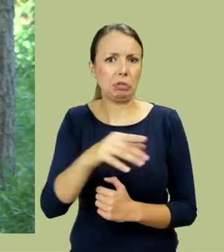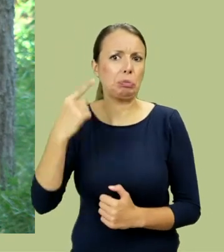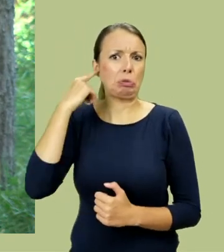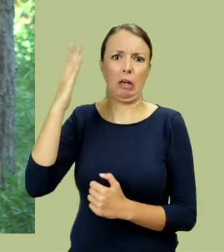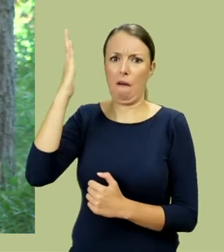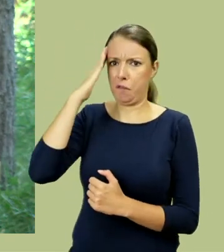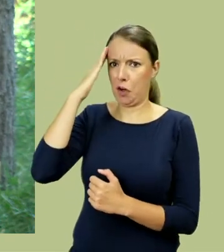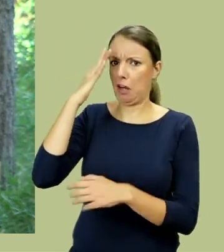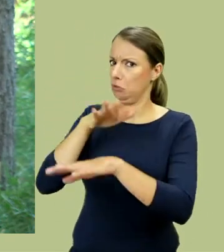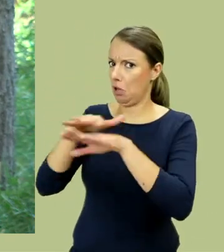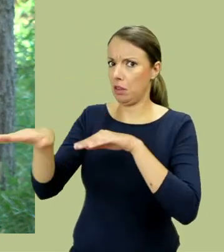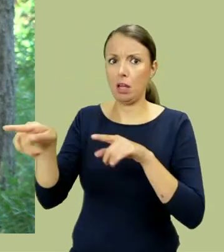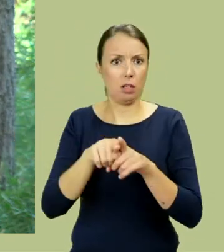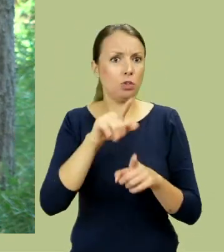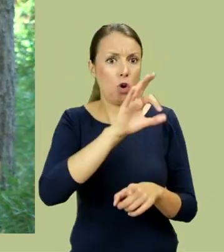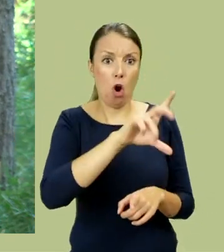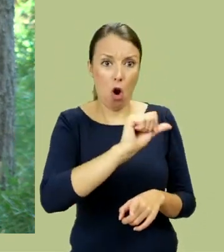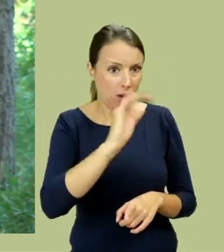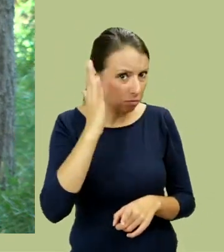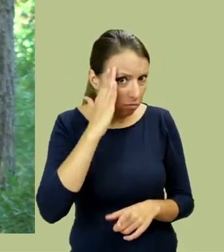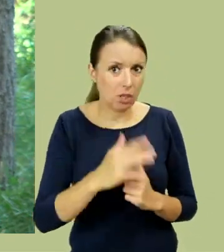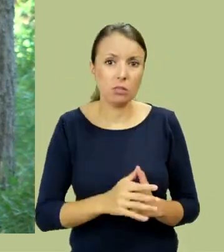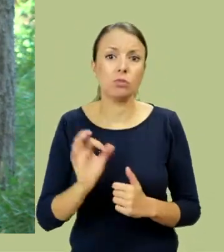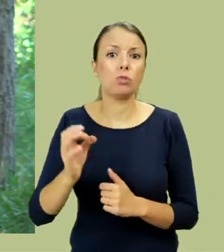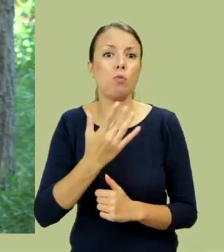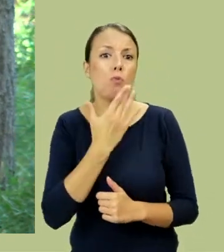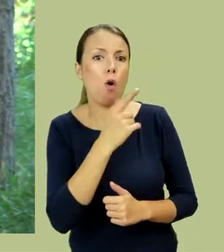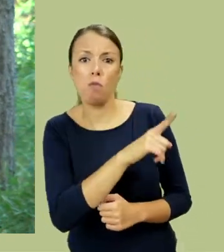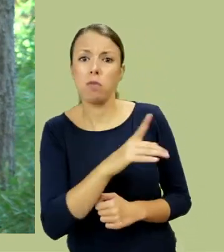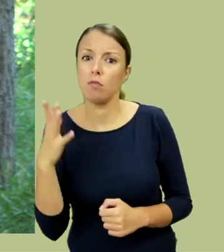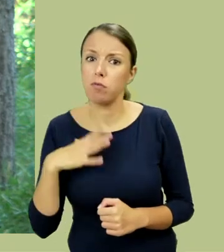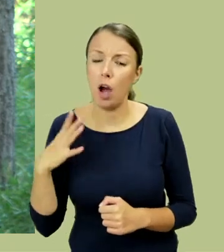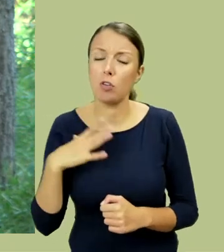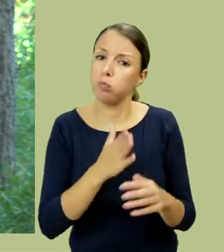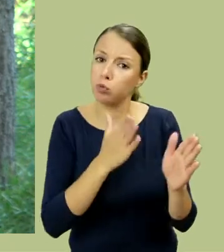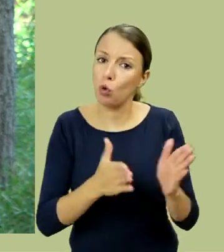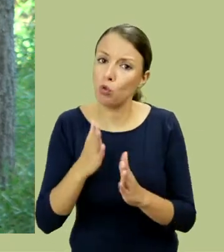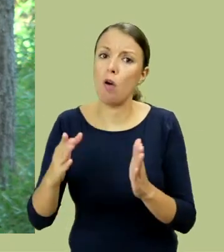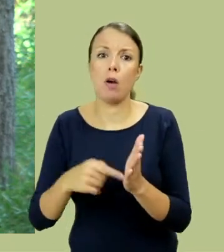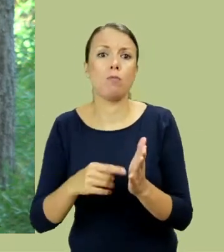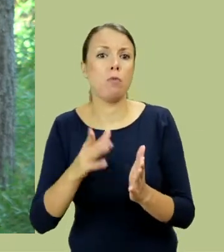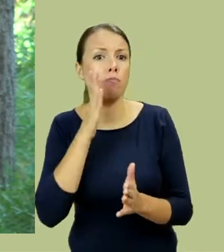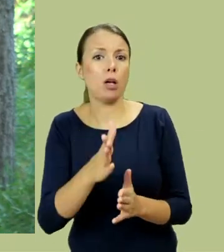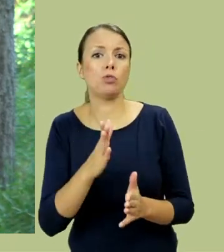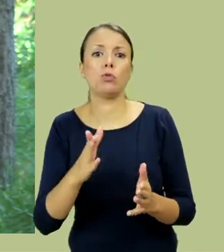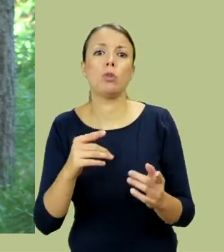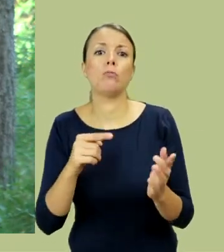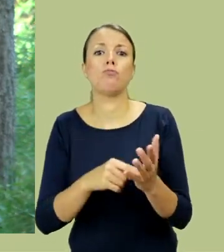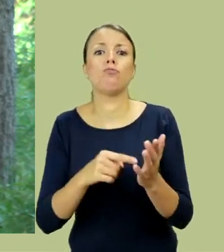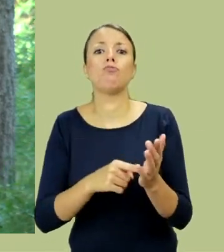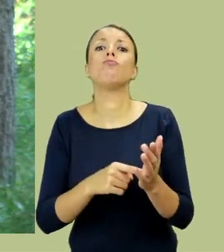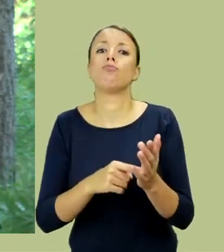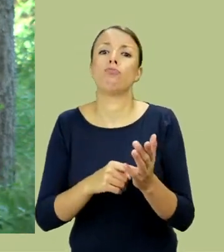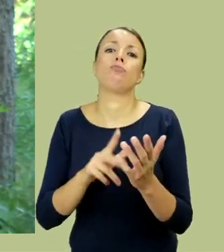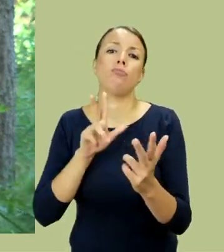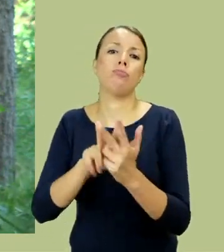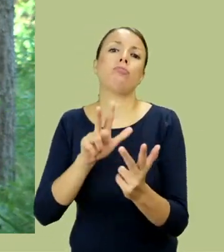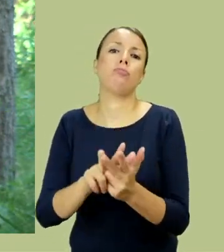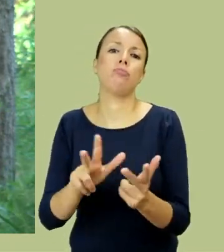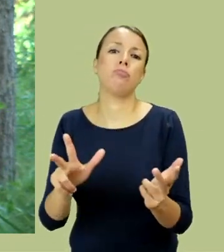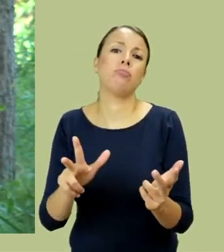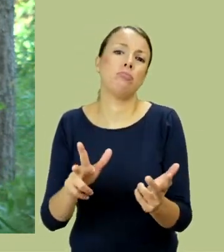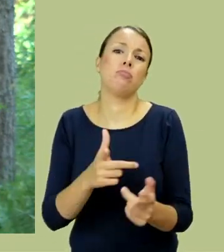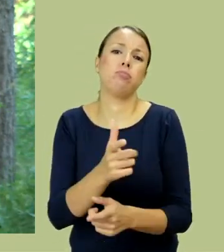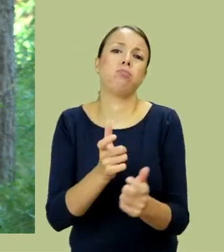jego koncepcji, że musimy się przygotować na konflikt zbrojny, że konflikt zbrojny pomiędzy zaborcami da tę nadzieję Polakom, żeby